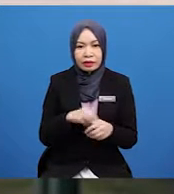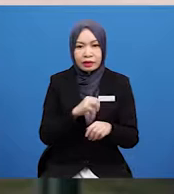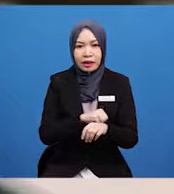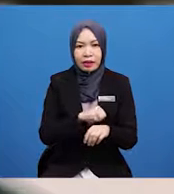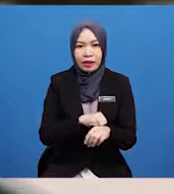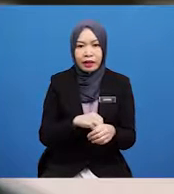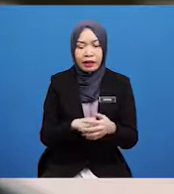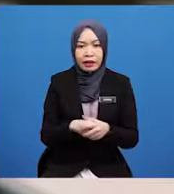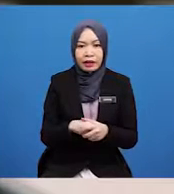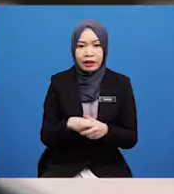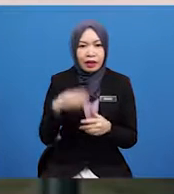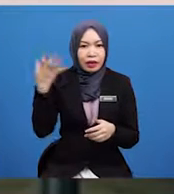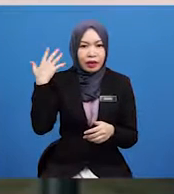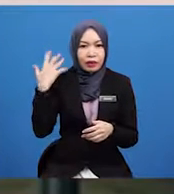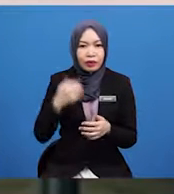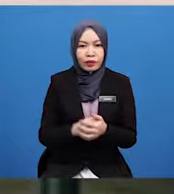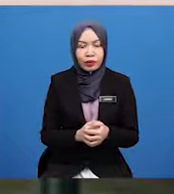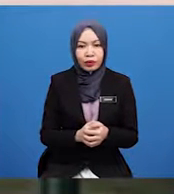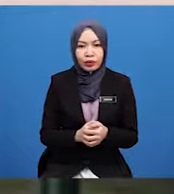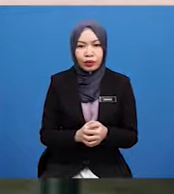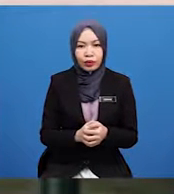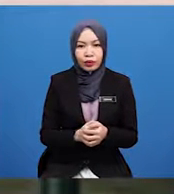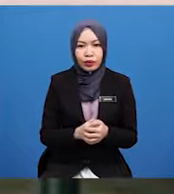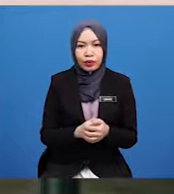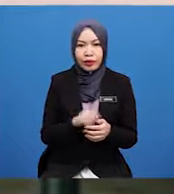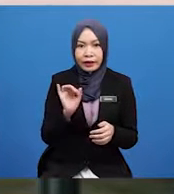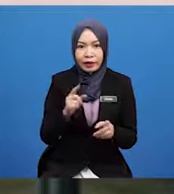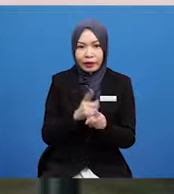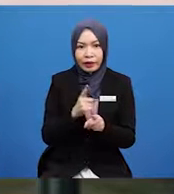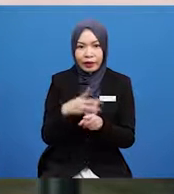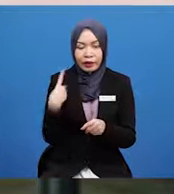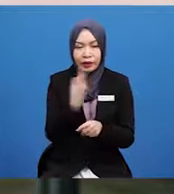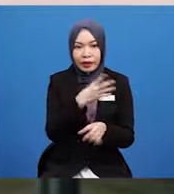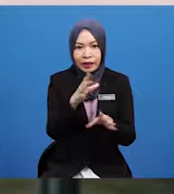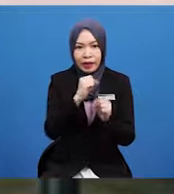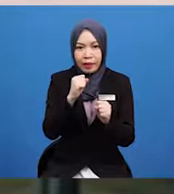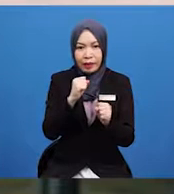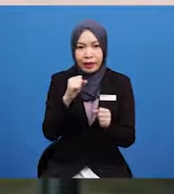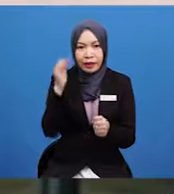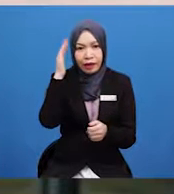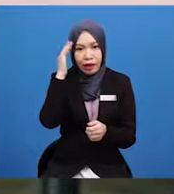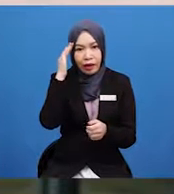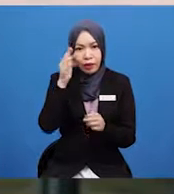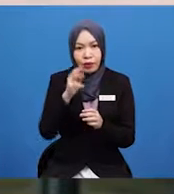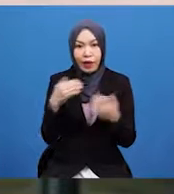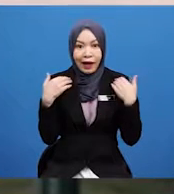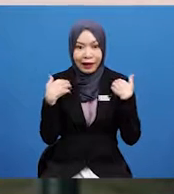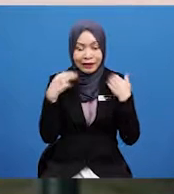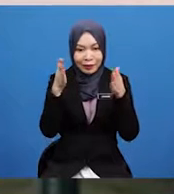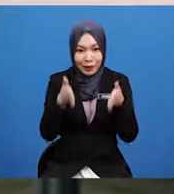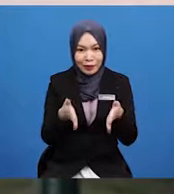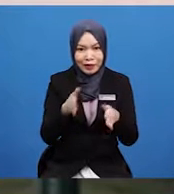logam betul kita dapat mengetahui tentang ke ujudan manusia pada zaman dahulu